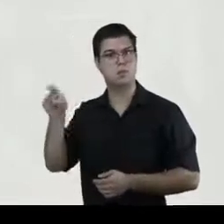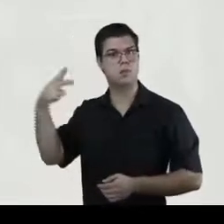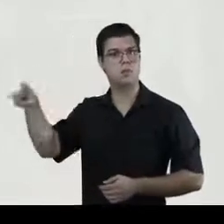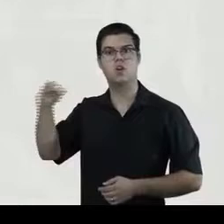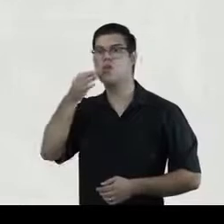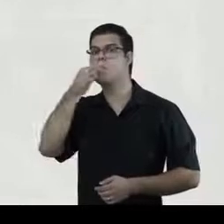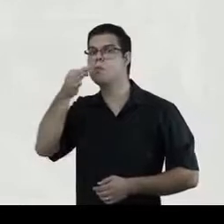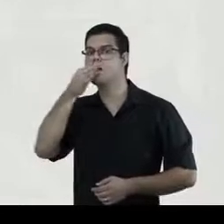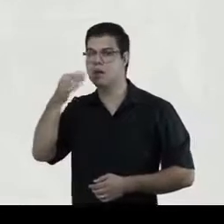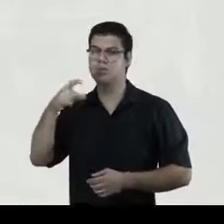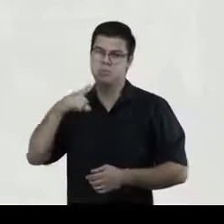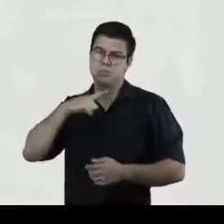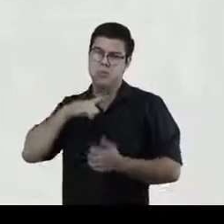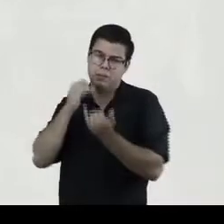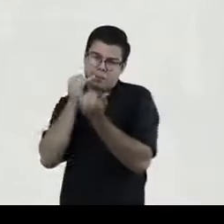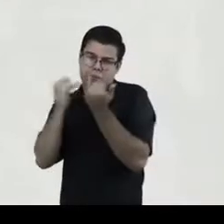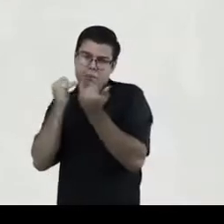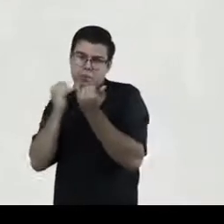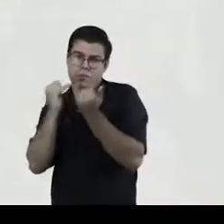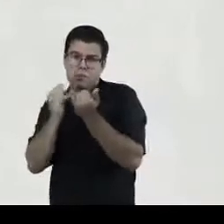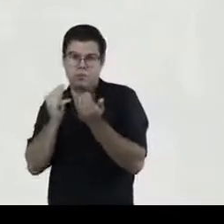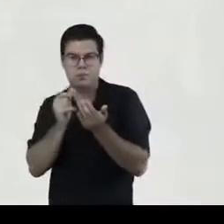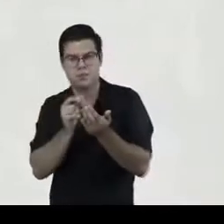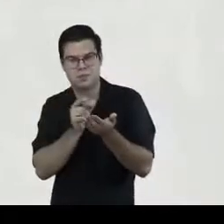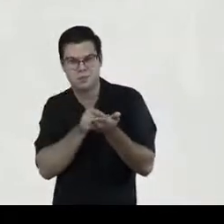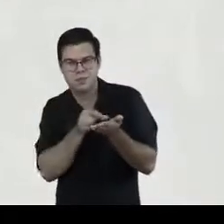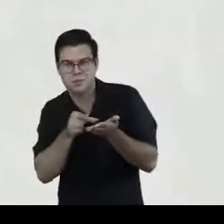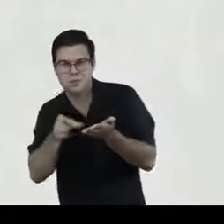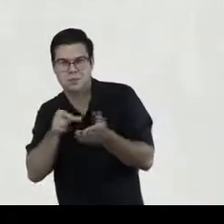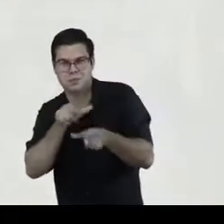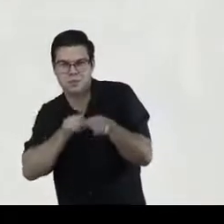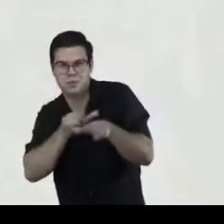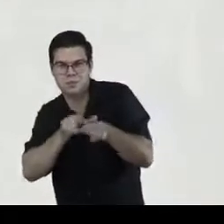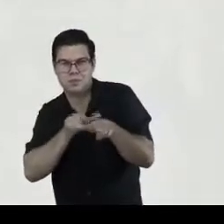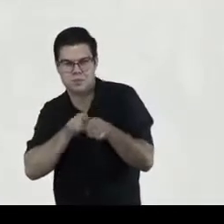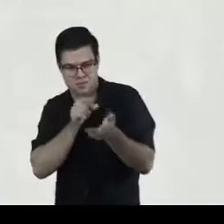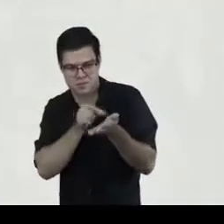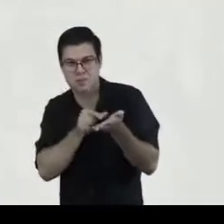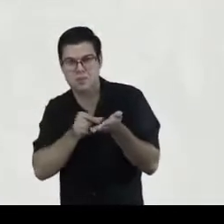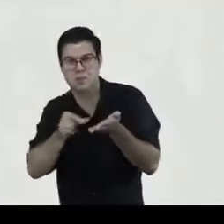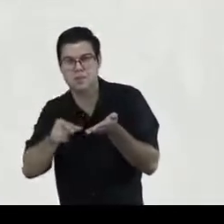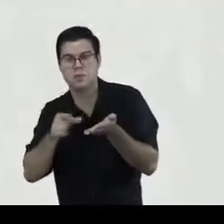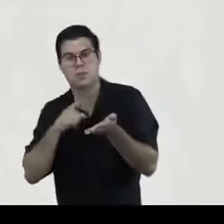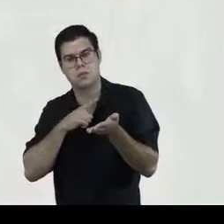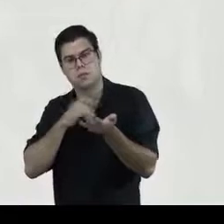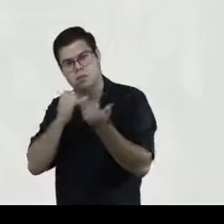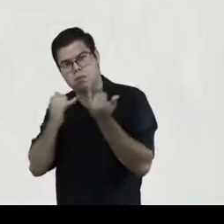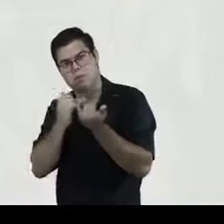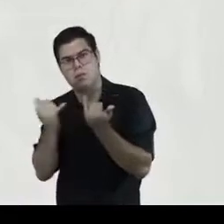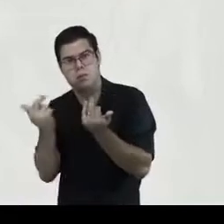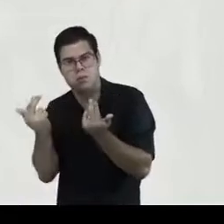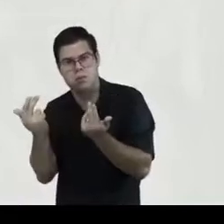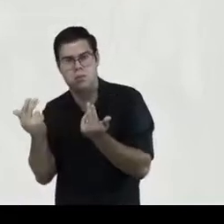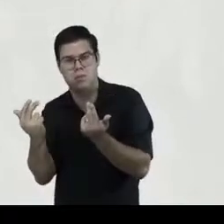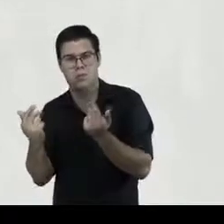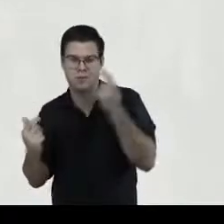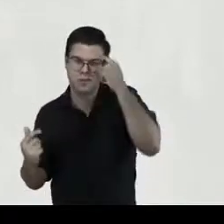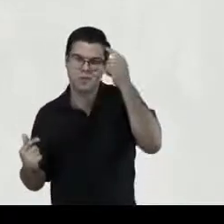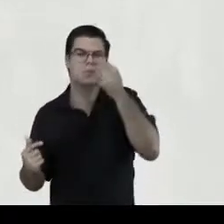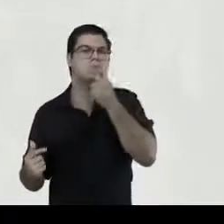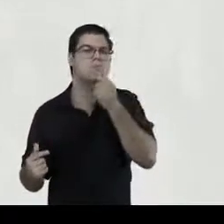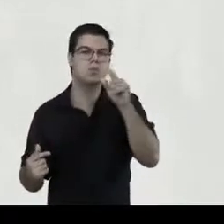trois feuillets de Louise Labbé et des